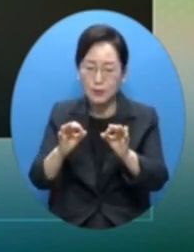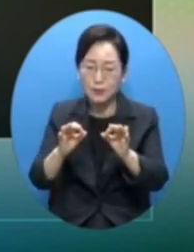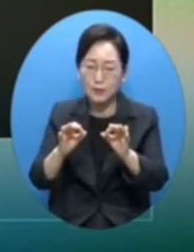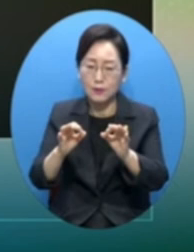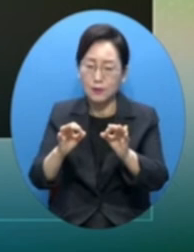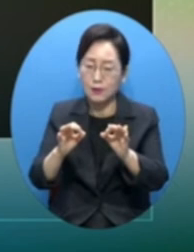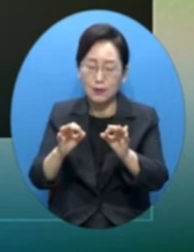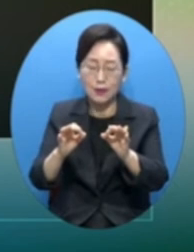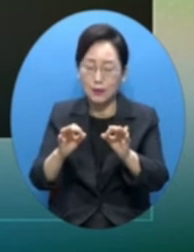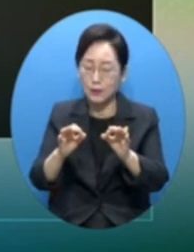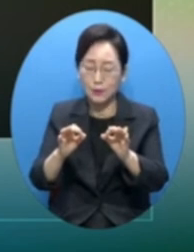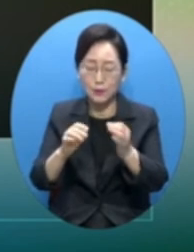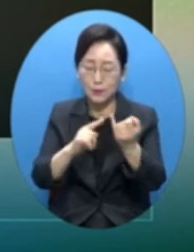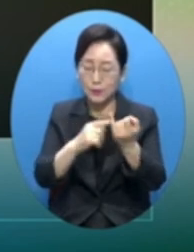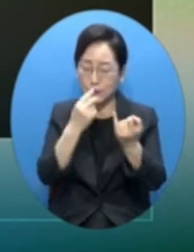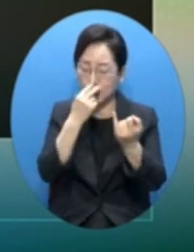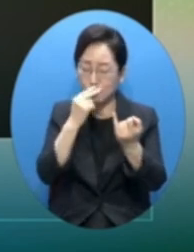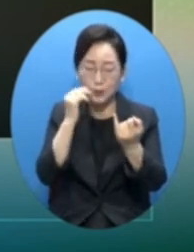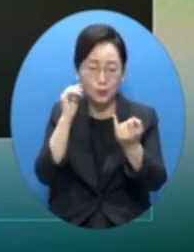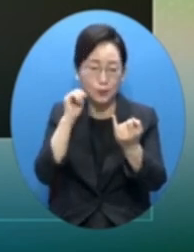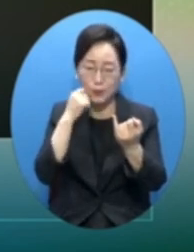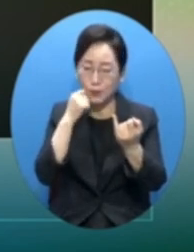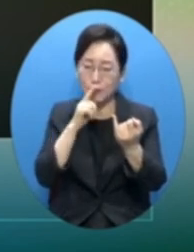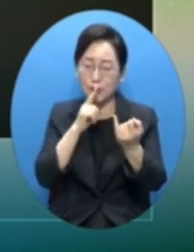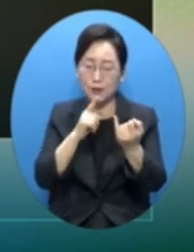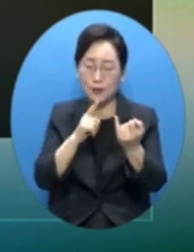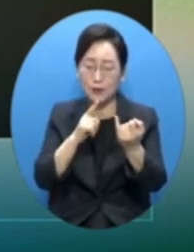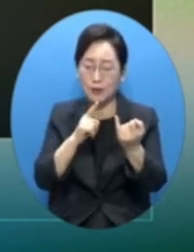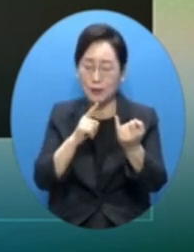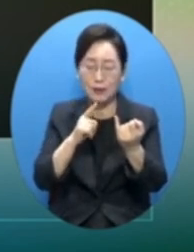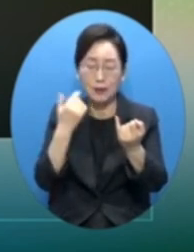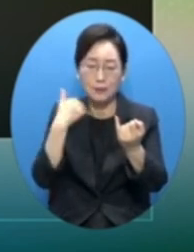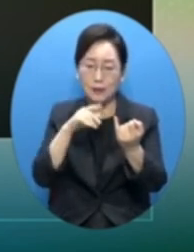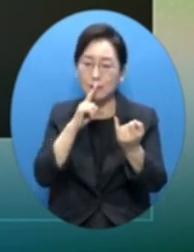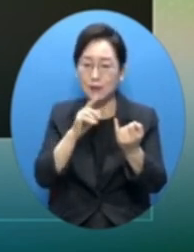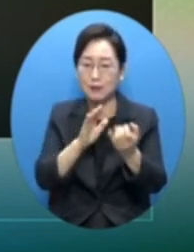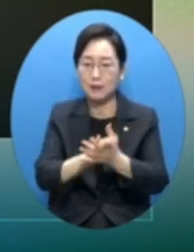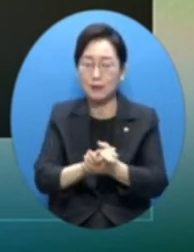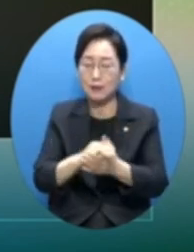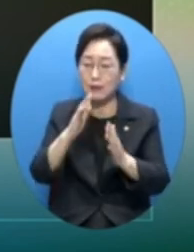소생할 아무런 가망성이 없다고 손을 놓고 있었습니다. 근데 가족들이